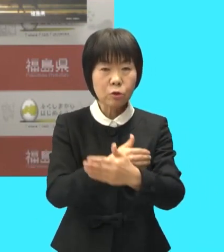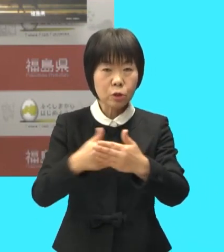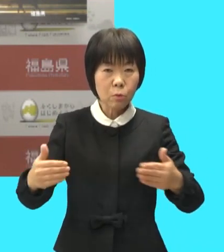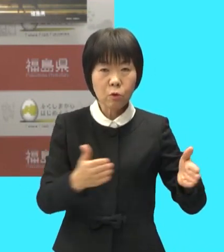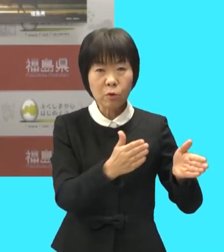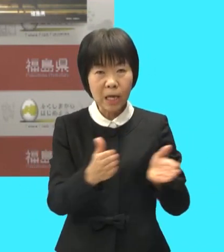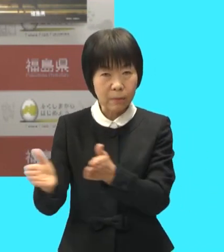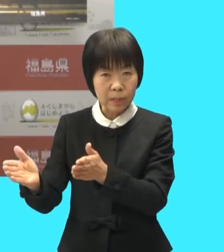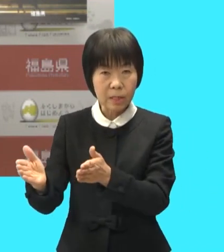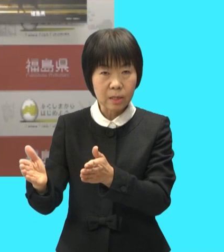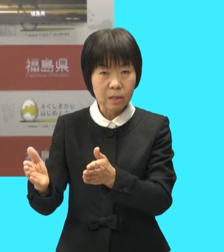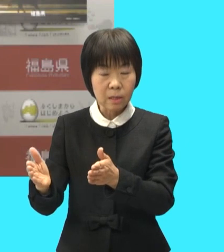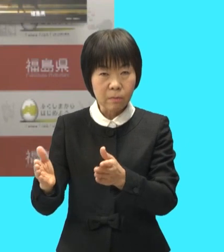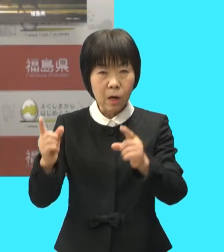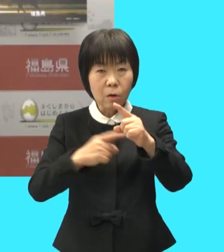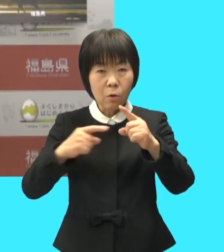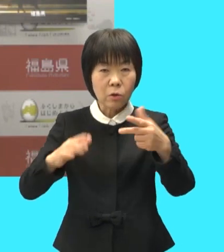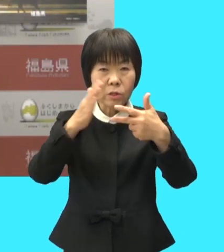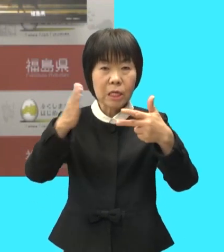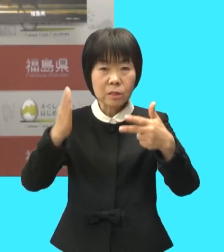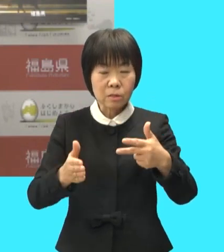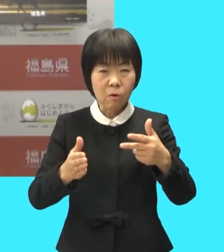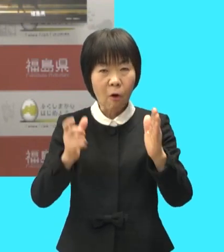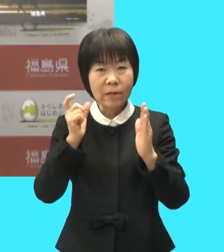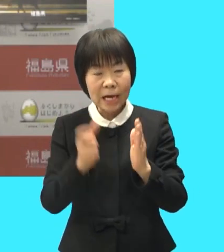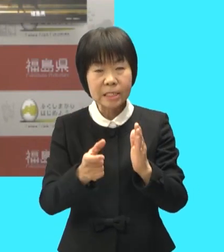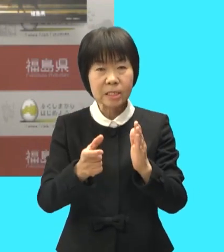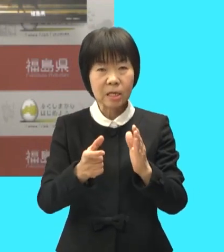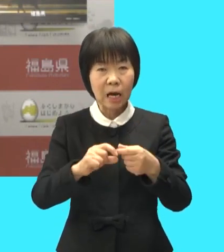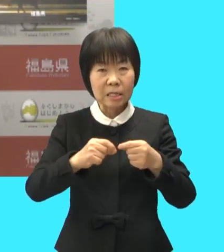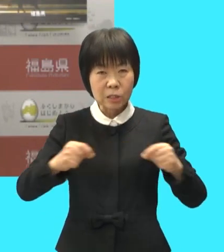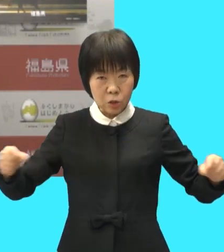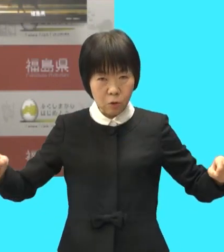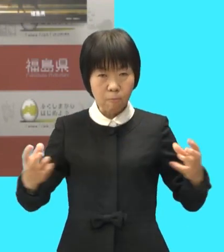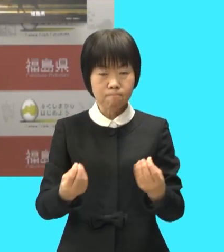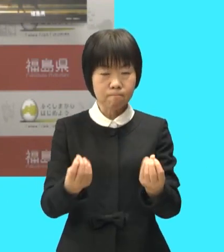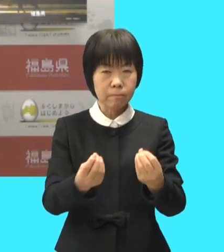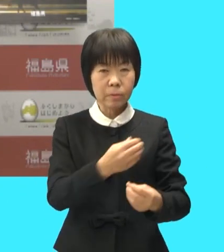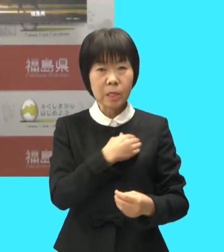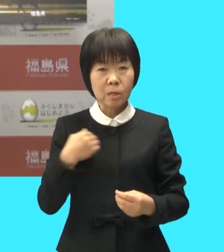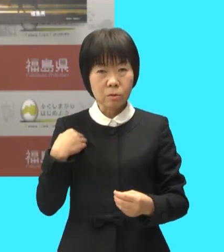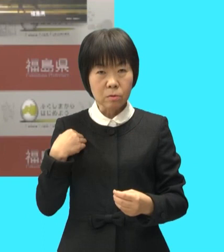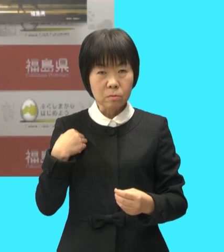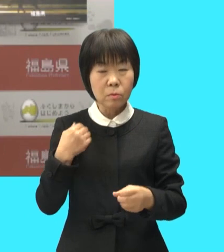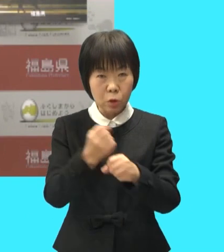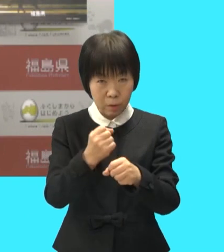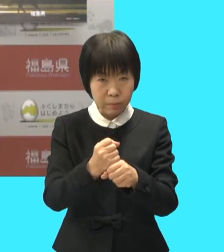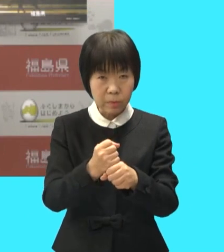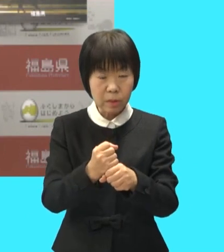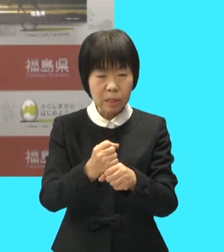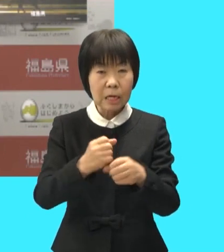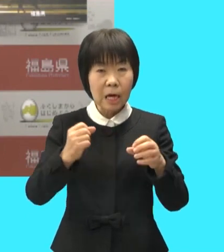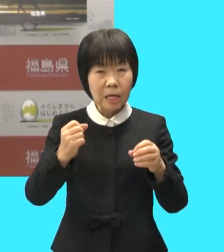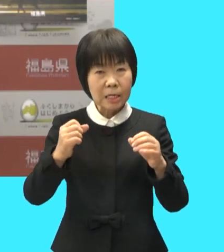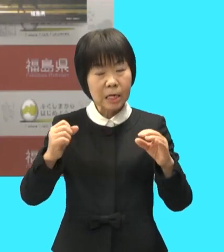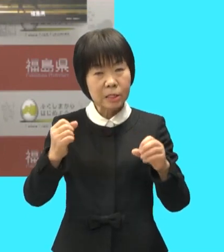の整備や公共施設等の耐震化・超寿命化に取り組むほか、建設業の